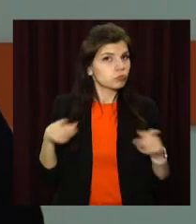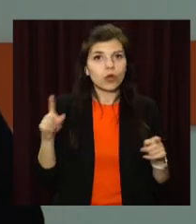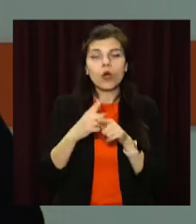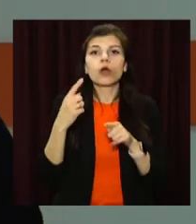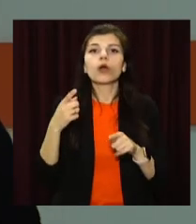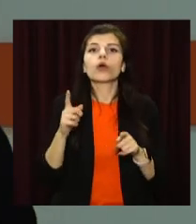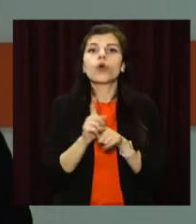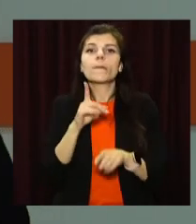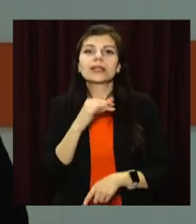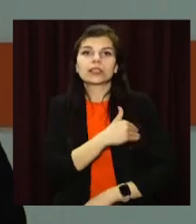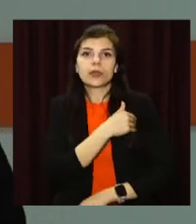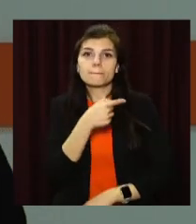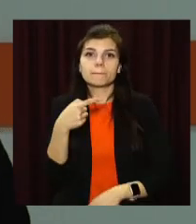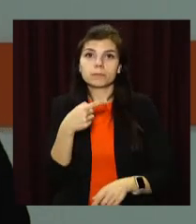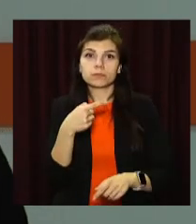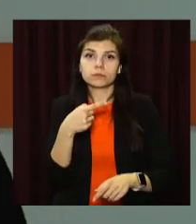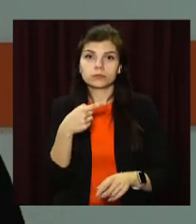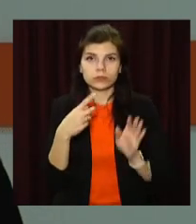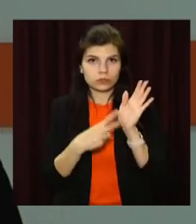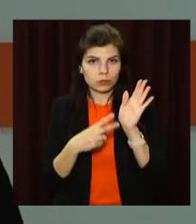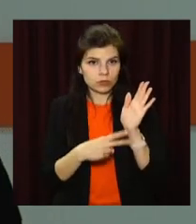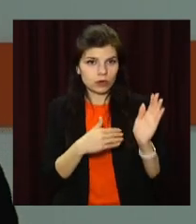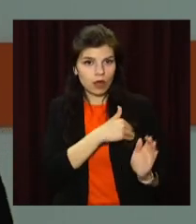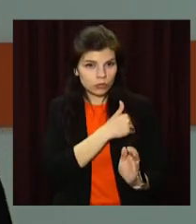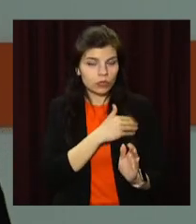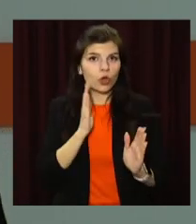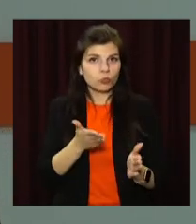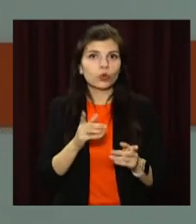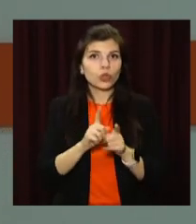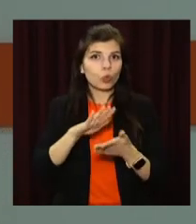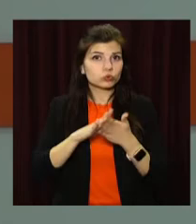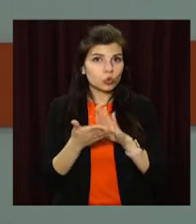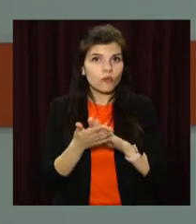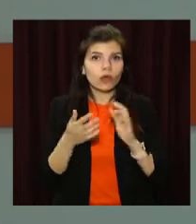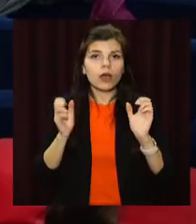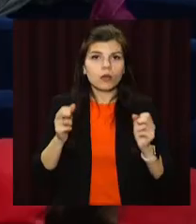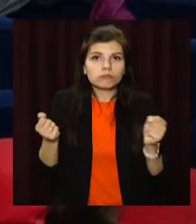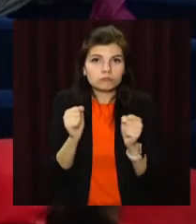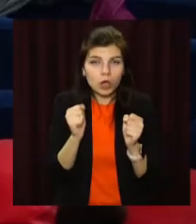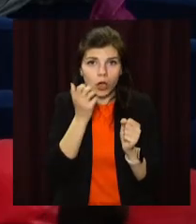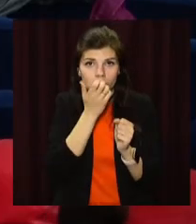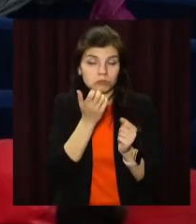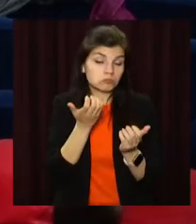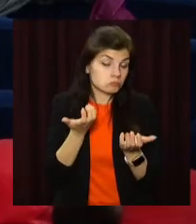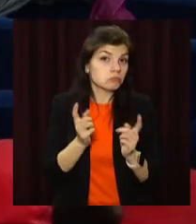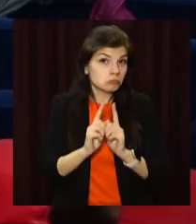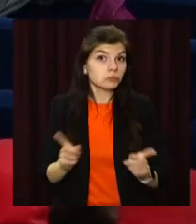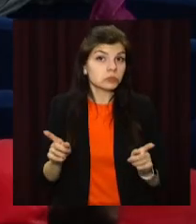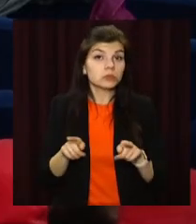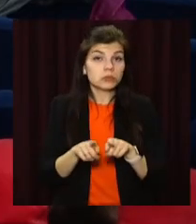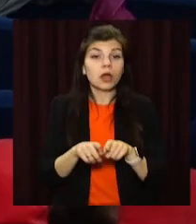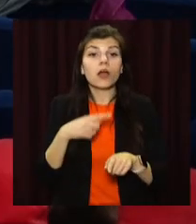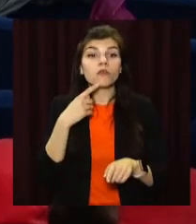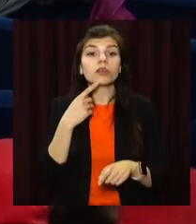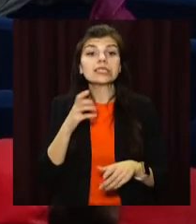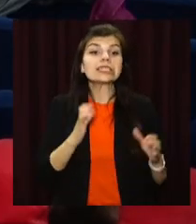склада храниться при температуре минус 70 градусов. І будуть створені такі умови для її хранення. Семінар-тренінг для медиків